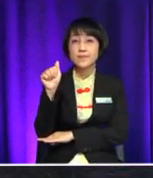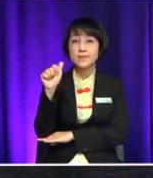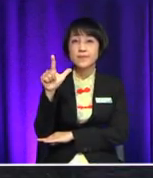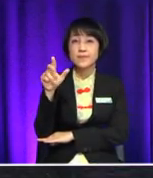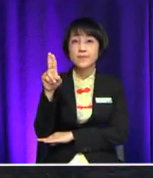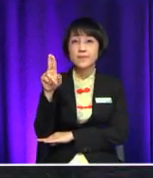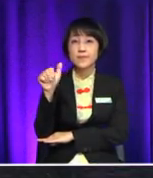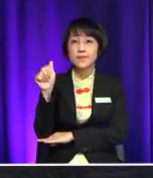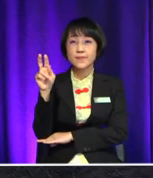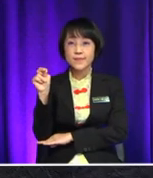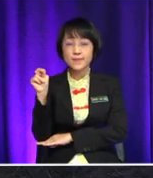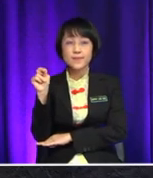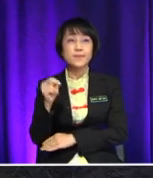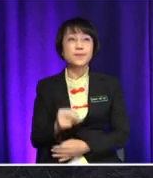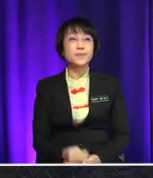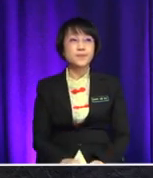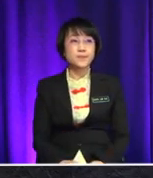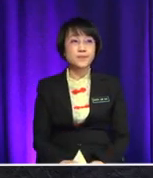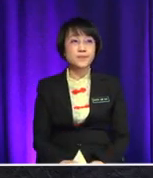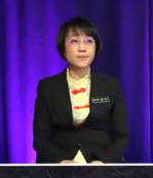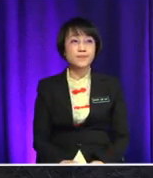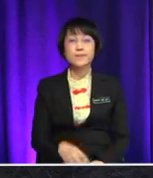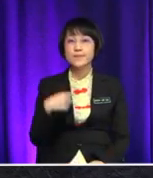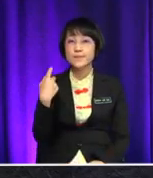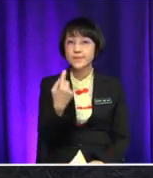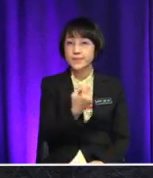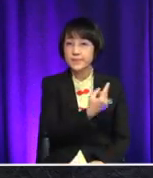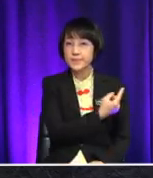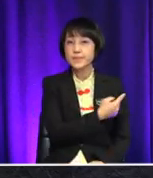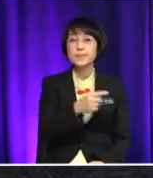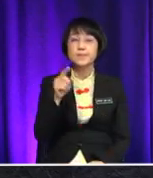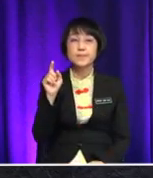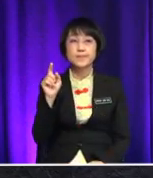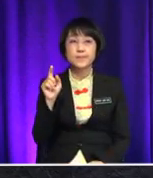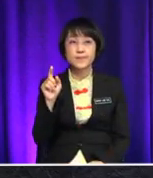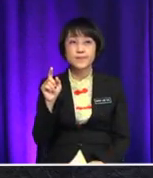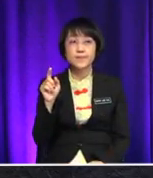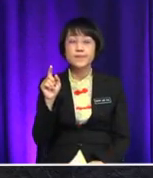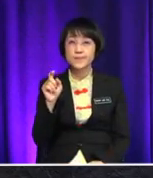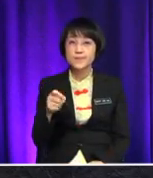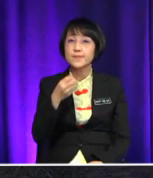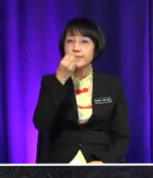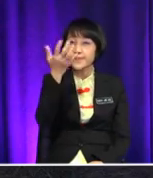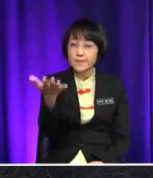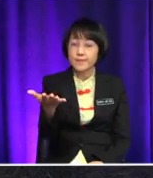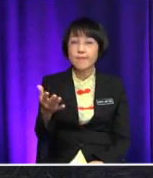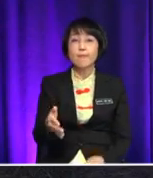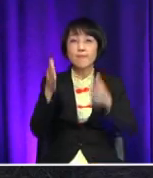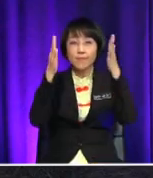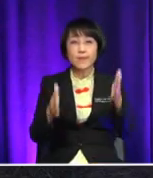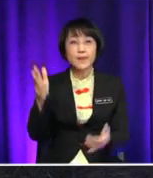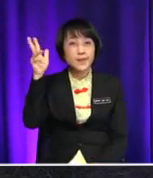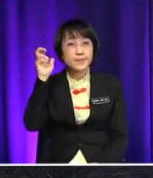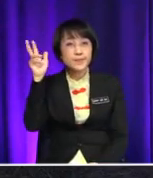kita perlu menyapu audien ataupun pendengar yang ada atau yang penting itu Mira ya Oke